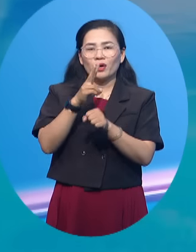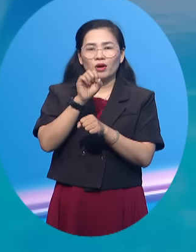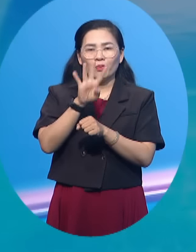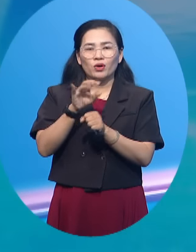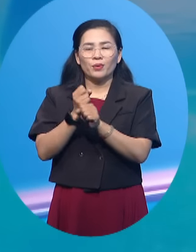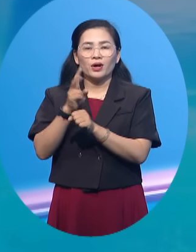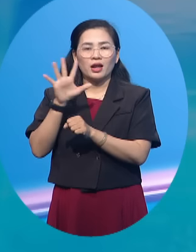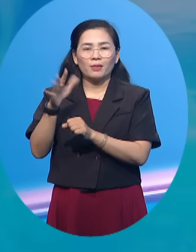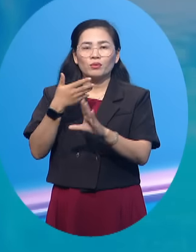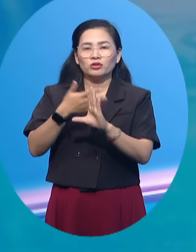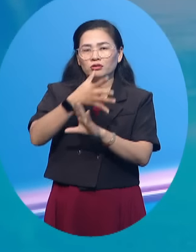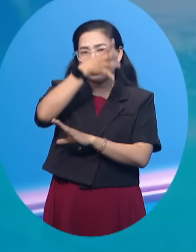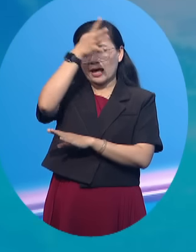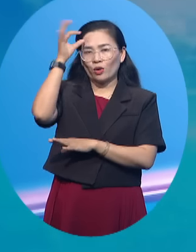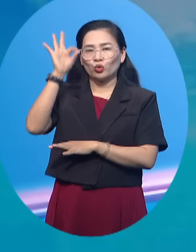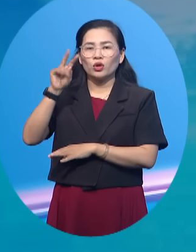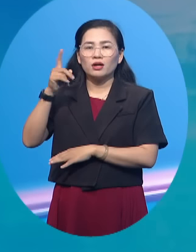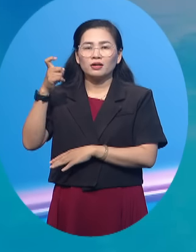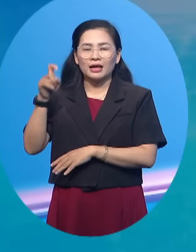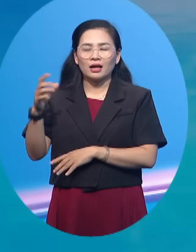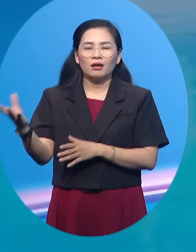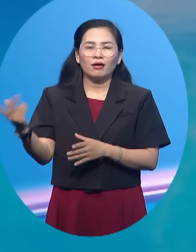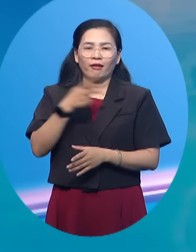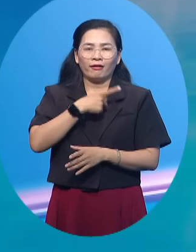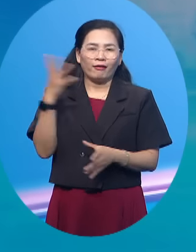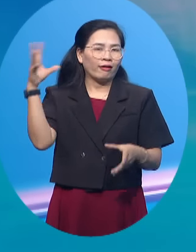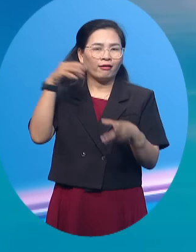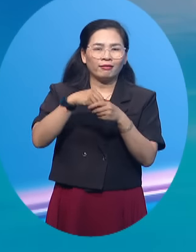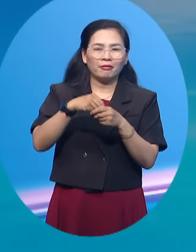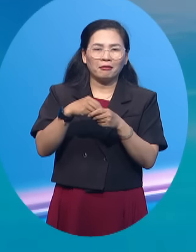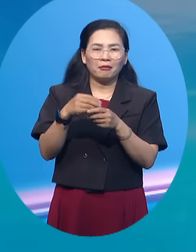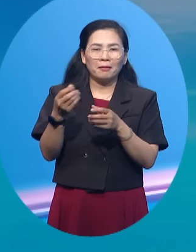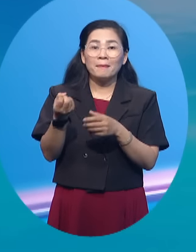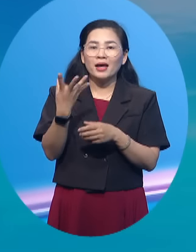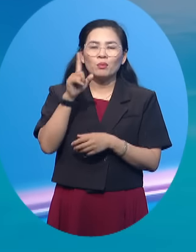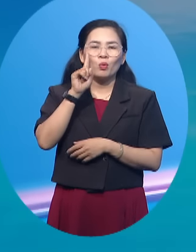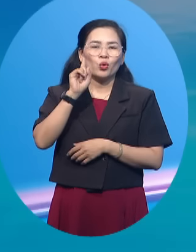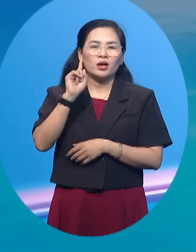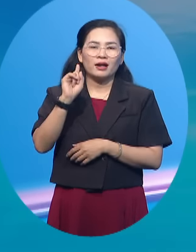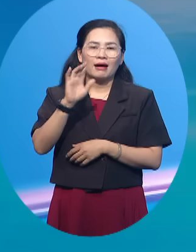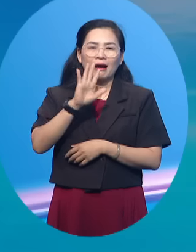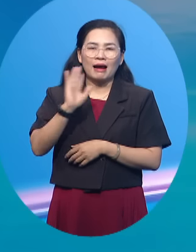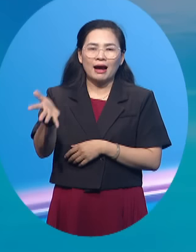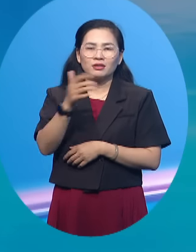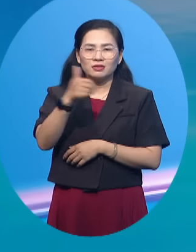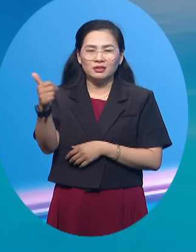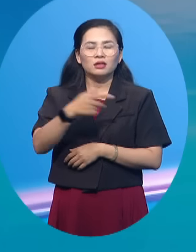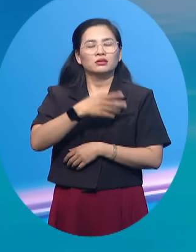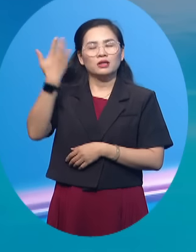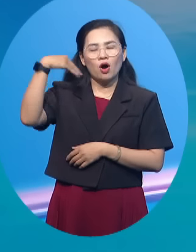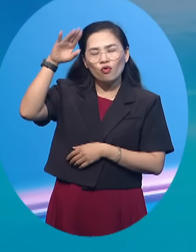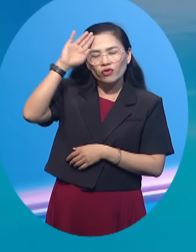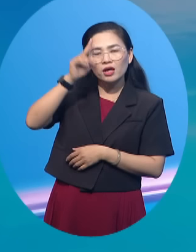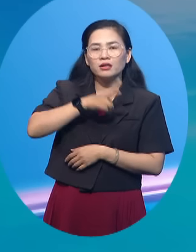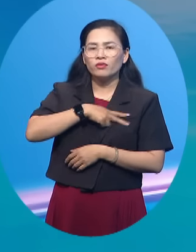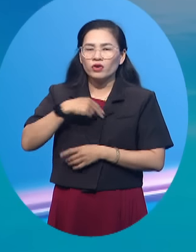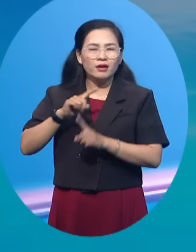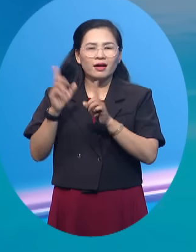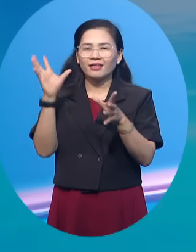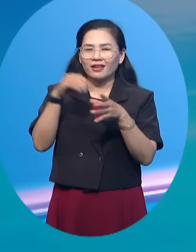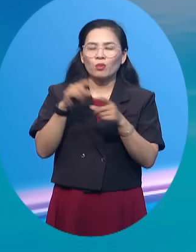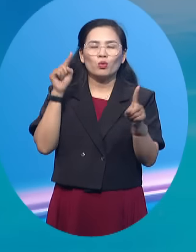2024-2025 của trường Đại học Tôn Đức Thắng đã thu hút hơn 1.000 khán giả là sinh viên và giảng viên, viên chức nhà trường, tạo môi trường giao lưu văn hóa văn nghệ